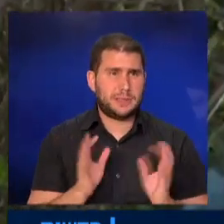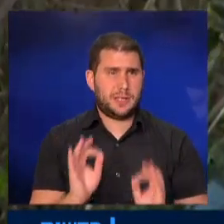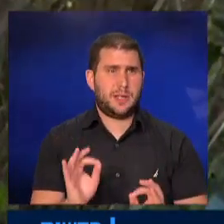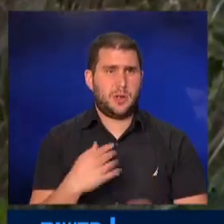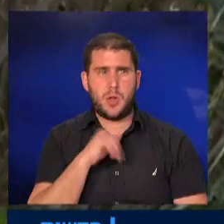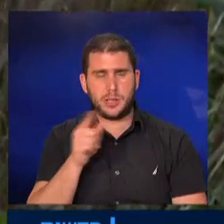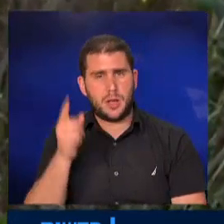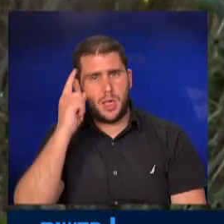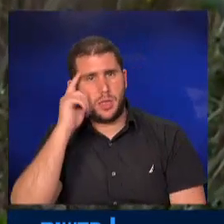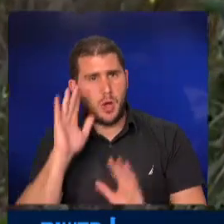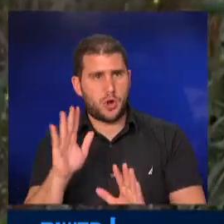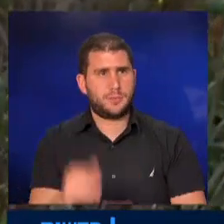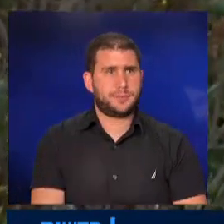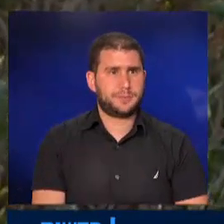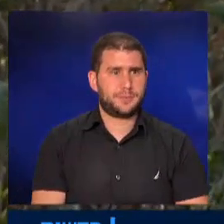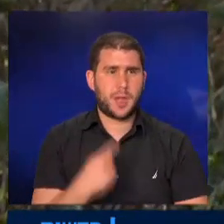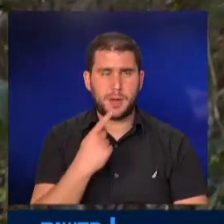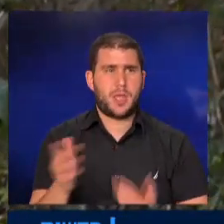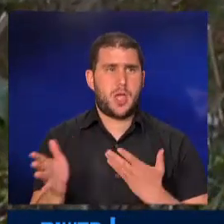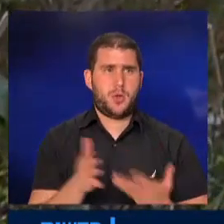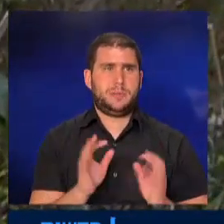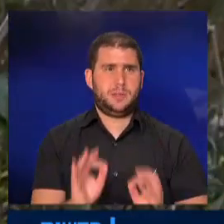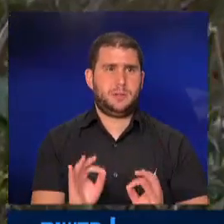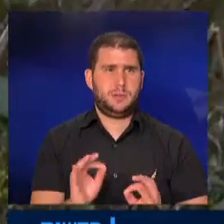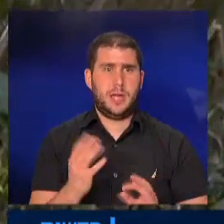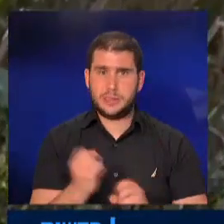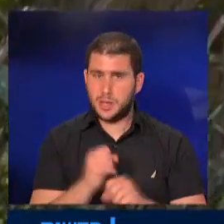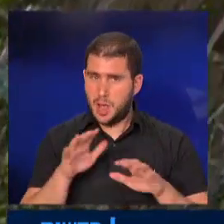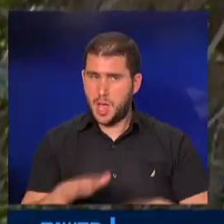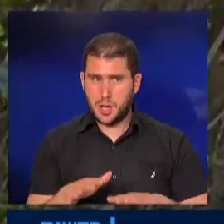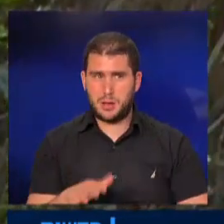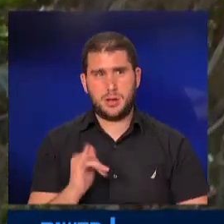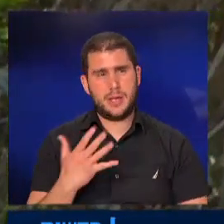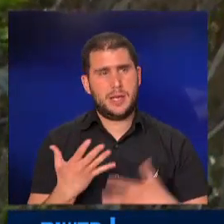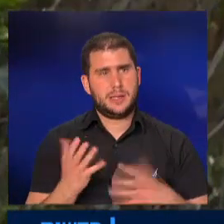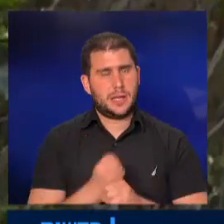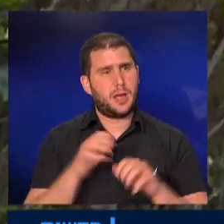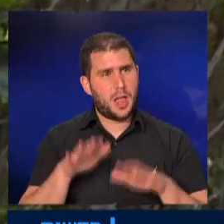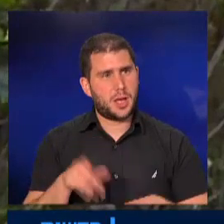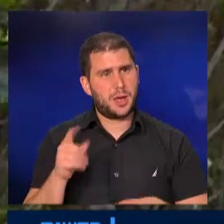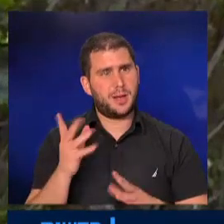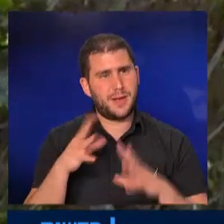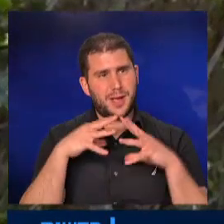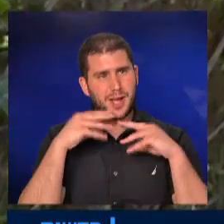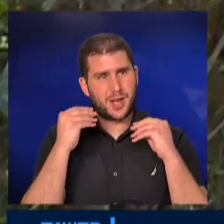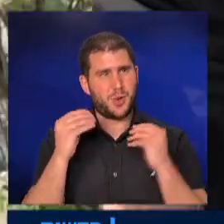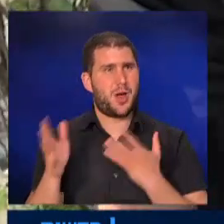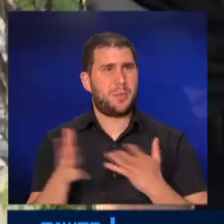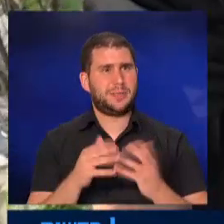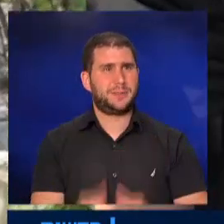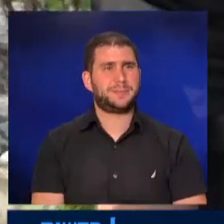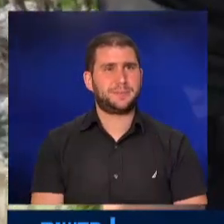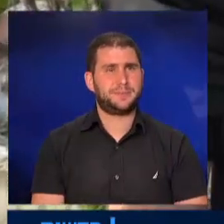בסדר, לא רציתי להדאיג עוד יותר, אמרתי לה שהכל טוב. הצלחת להרגיע אותה? הצלחתי להרגיע אותה, העליתי החיוך על הפנים, הכל